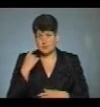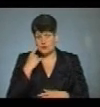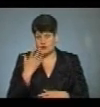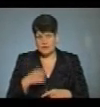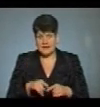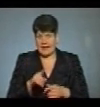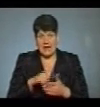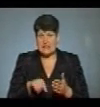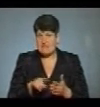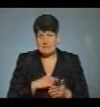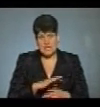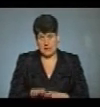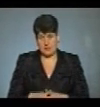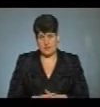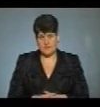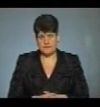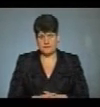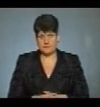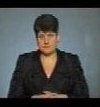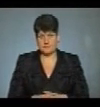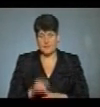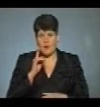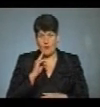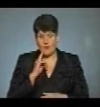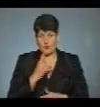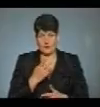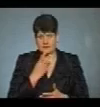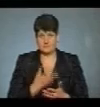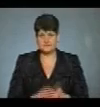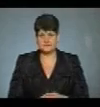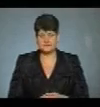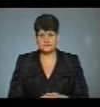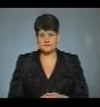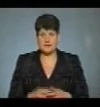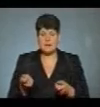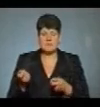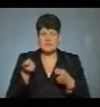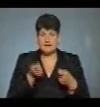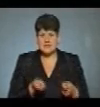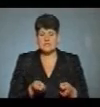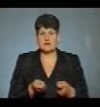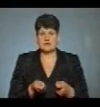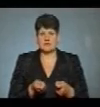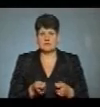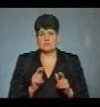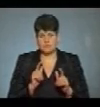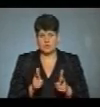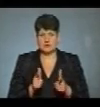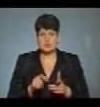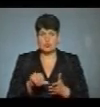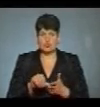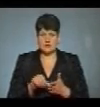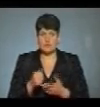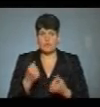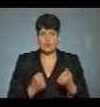я не вірила, поки не переконалася. Підвести медпрацівницю зголосився учасник спільноти,